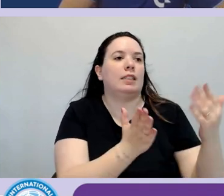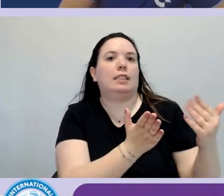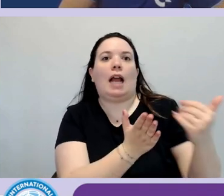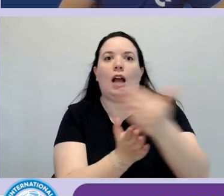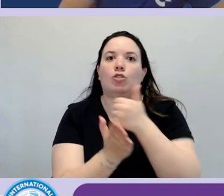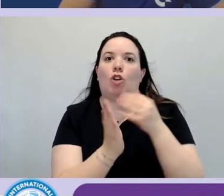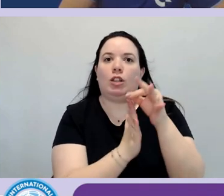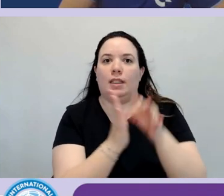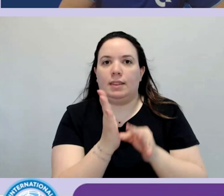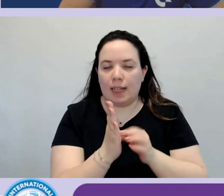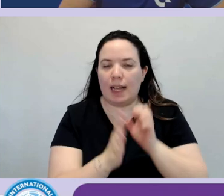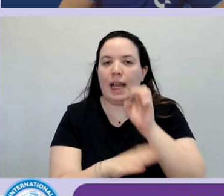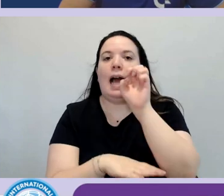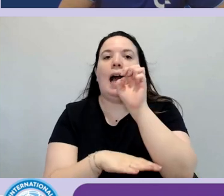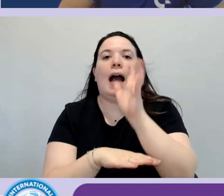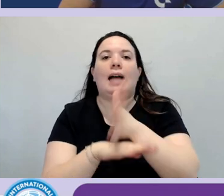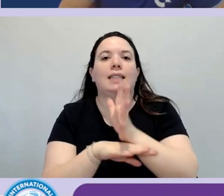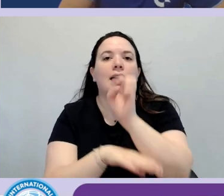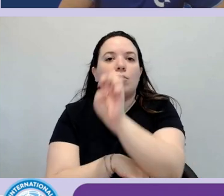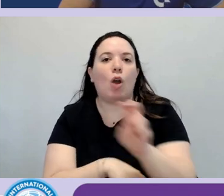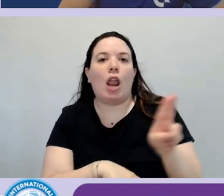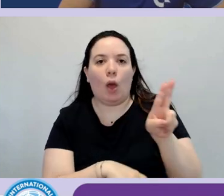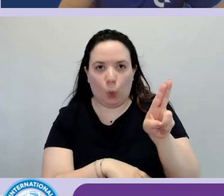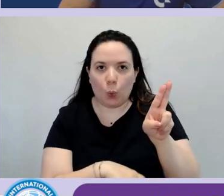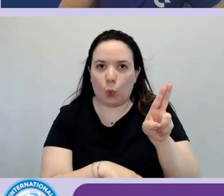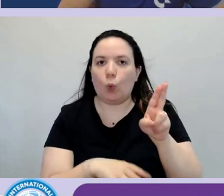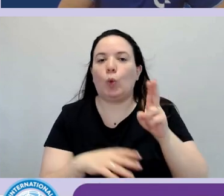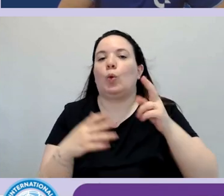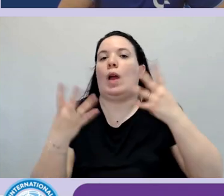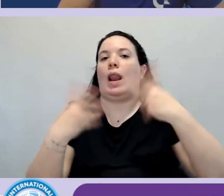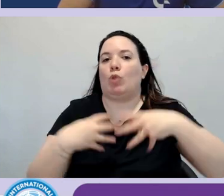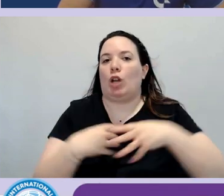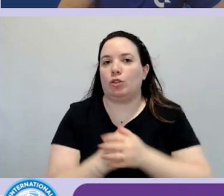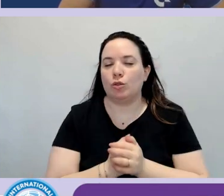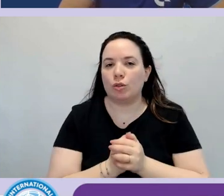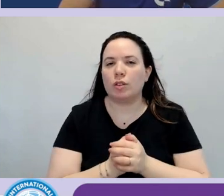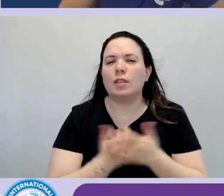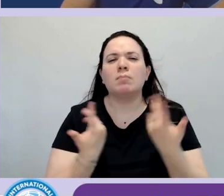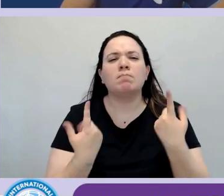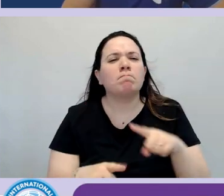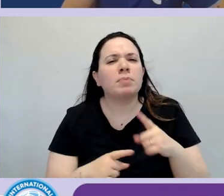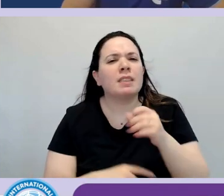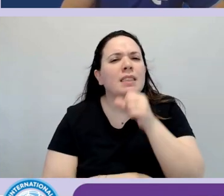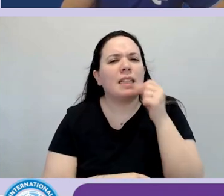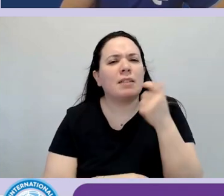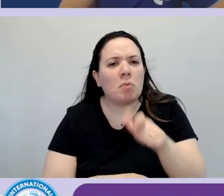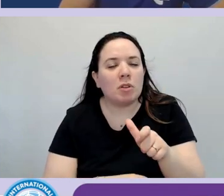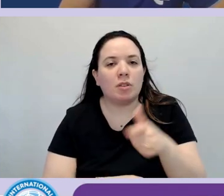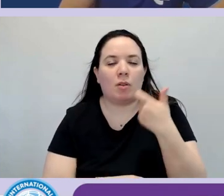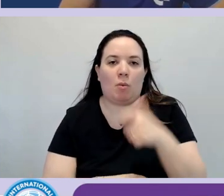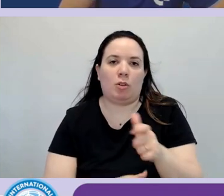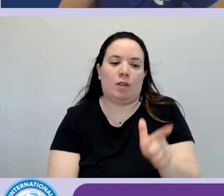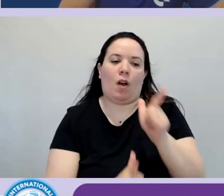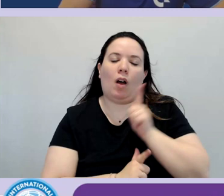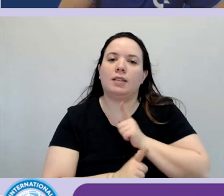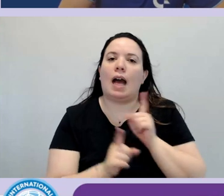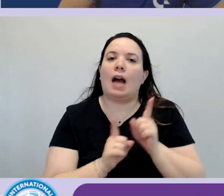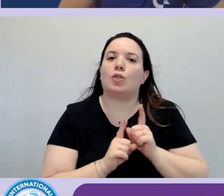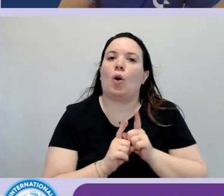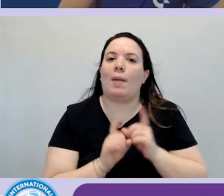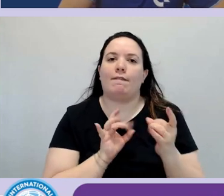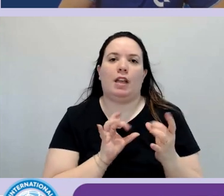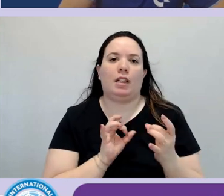elaborati da accessible you questo tendenzialmente ci serve a raccogliere indicazioni anche per